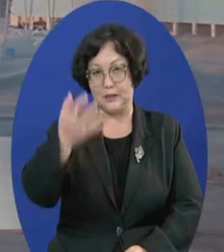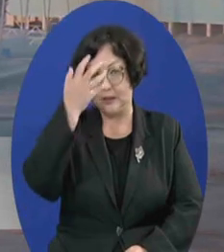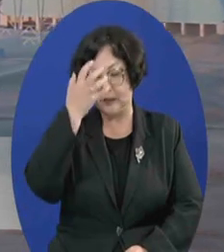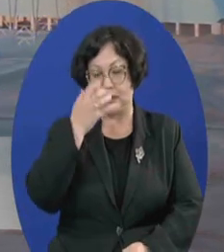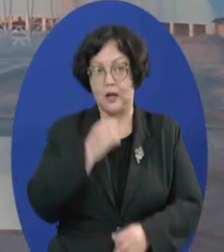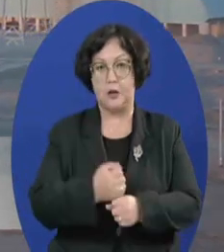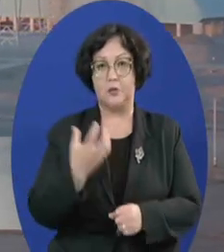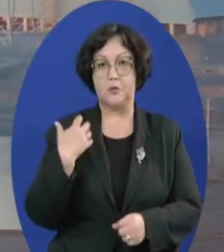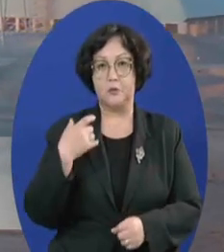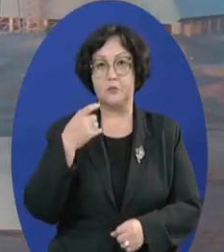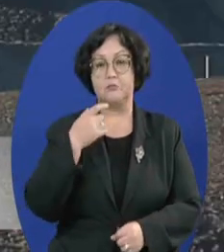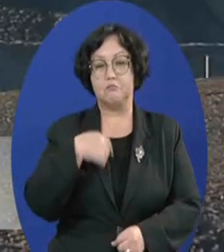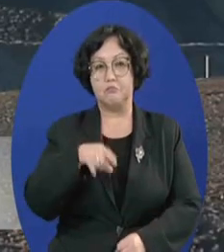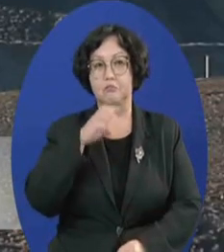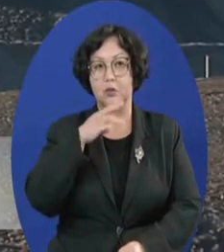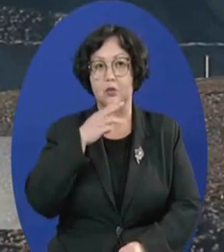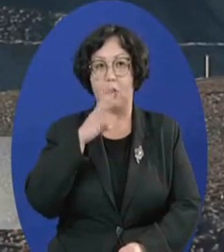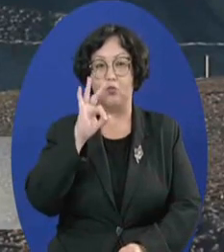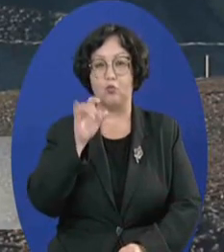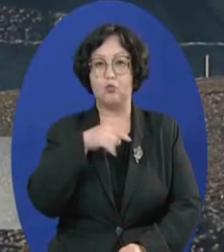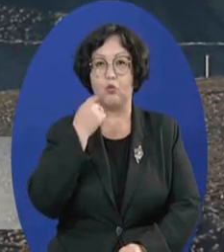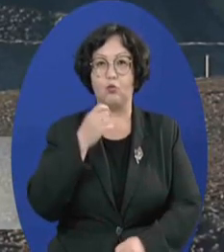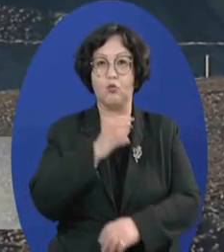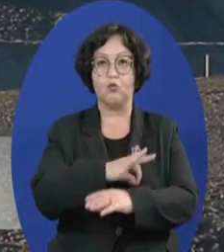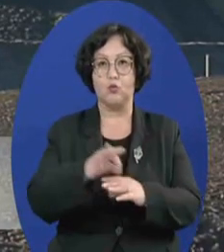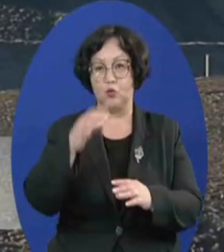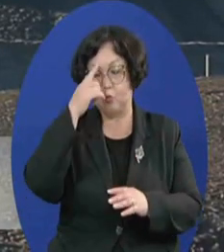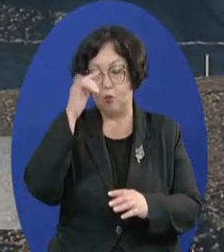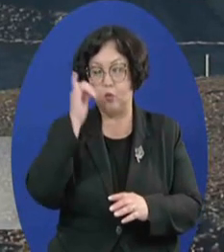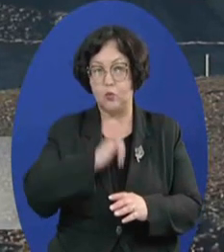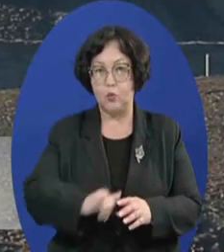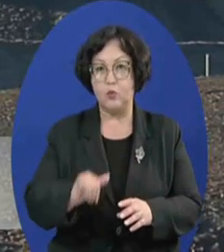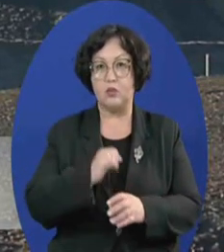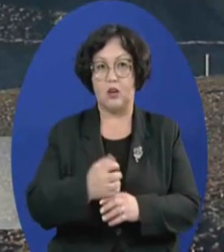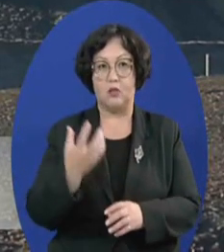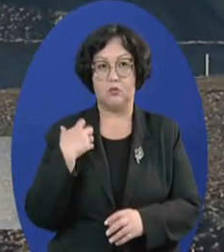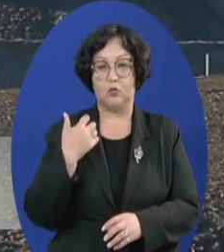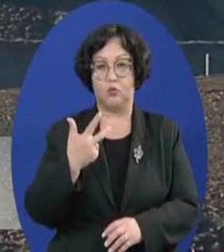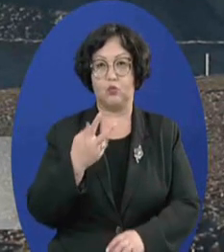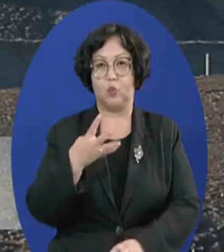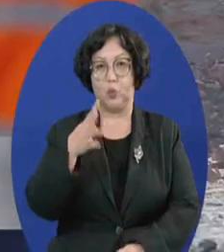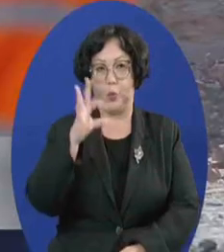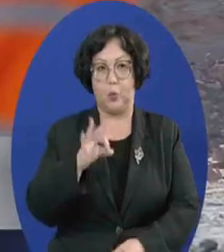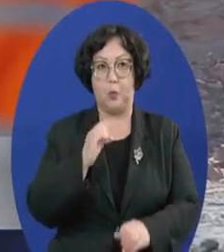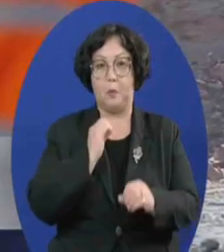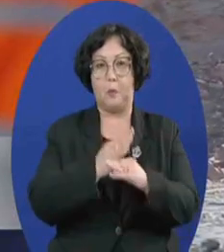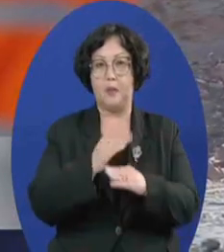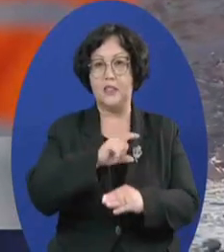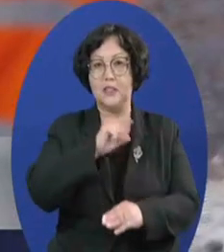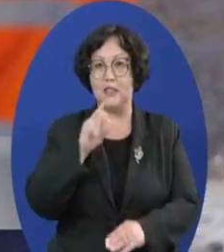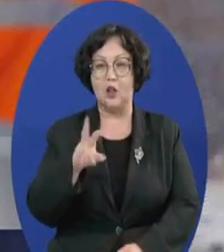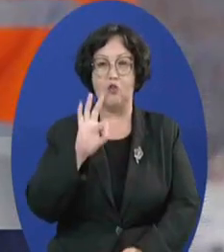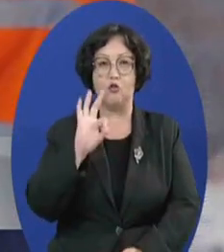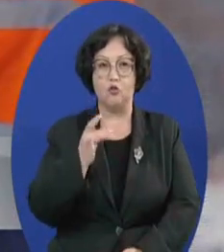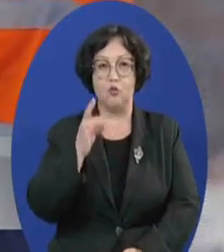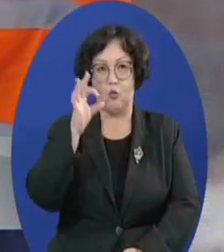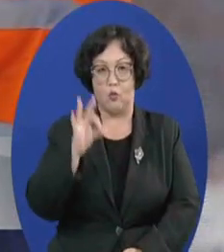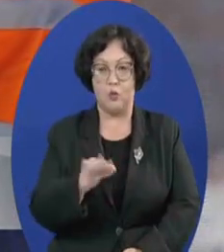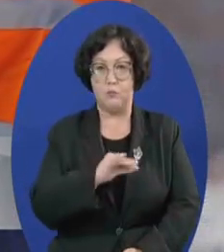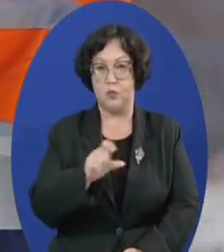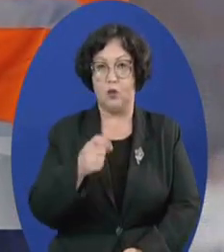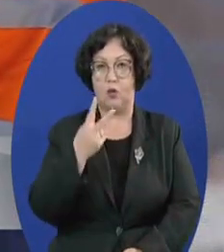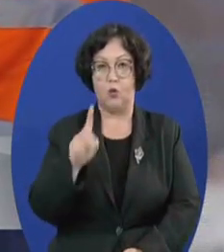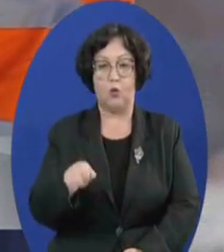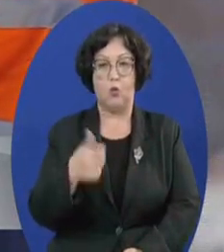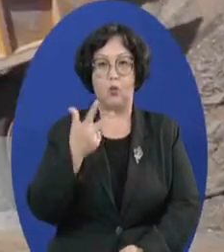Засгийн газрын ажлын хэсгийн мэдээллээр бол оюут талгаа төслийн Монголын талын эзэмшдэг 34% ноогдох зээлийн өрийн хэмжээ